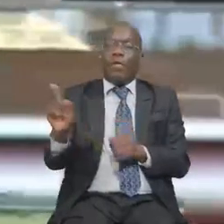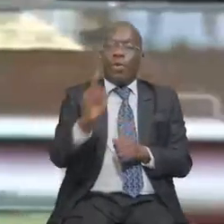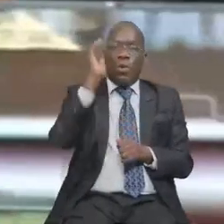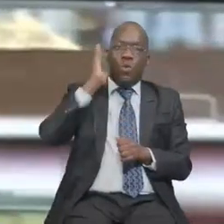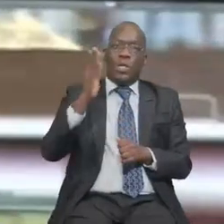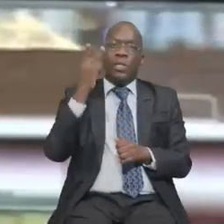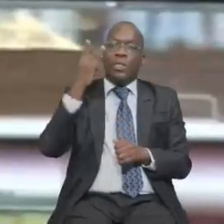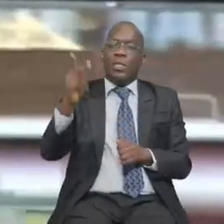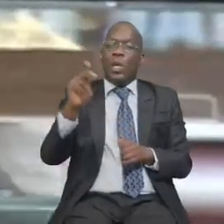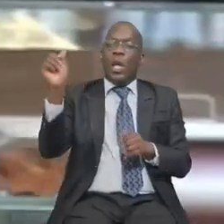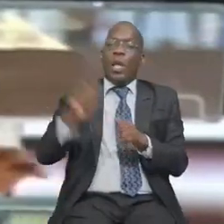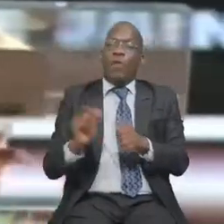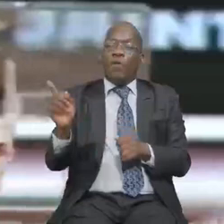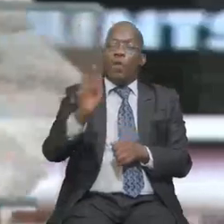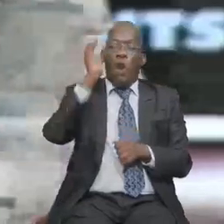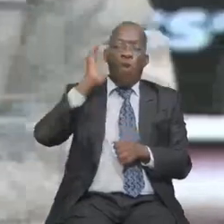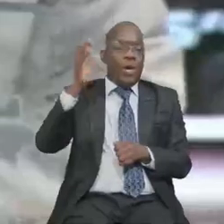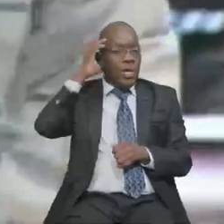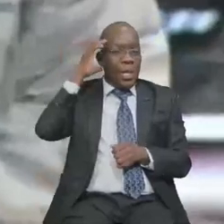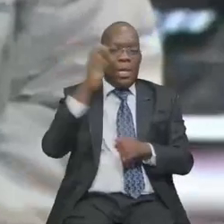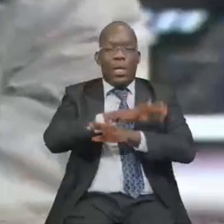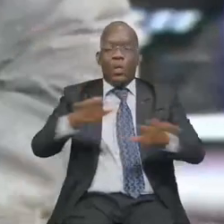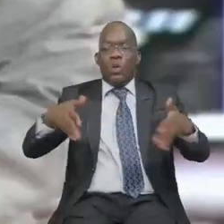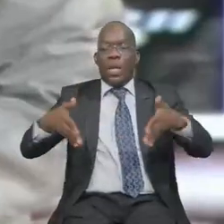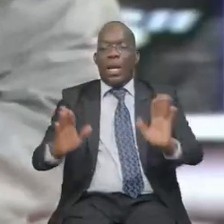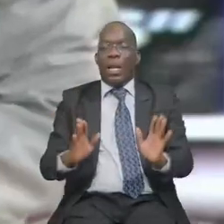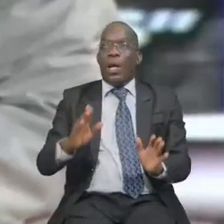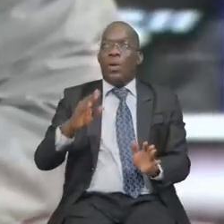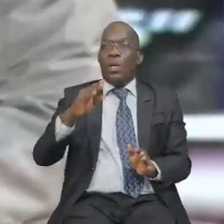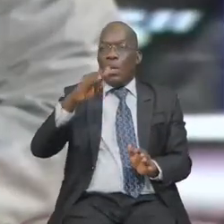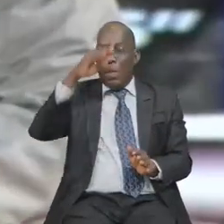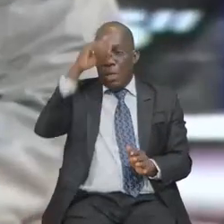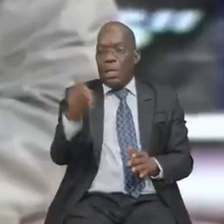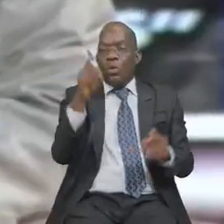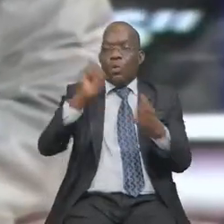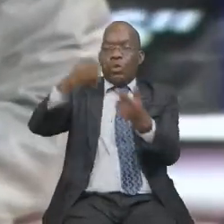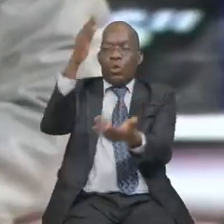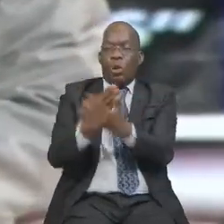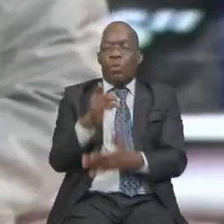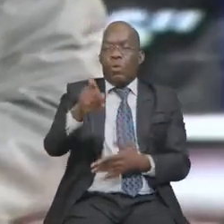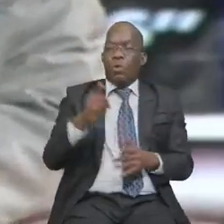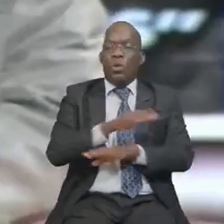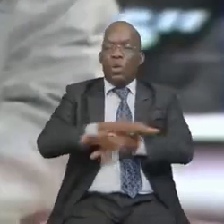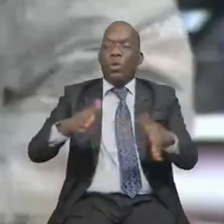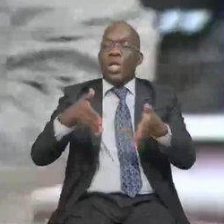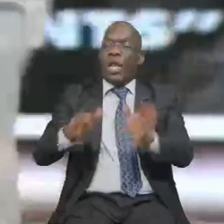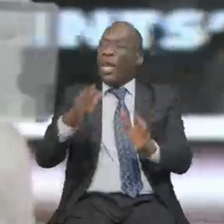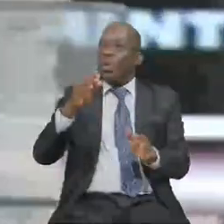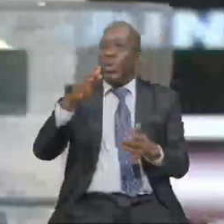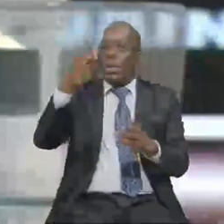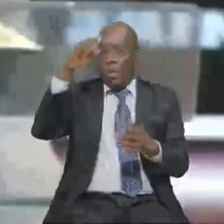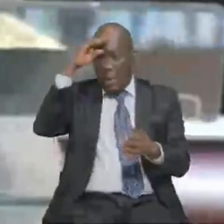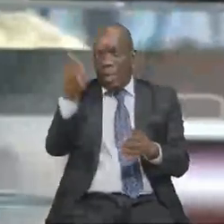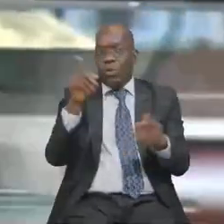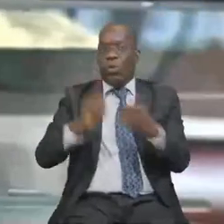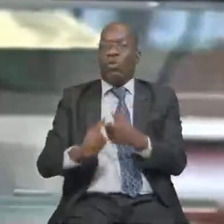doit entendre. Ne les permets pas de te faire taire. Ne les permets pas de te fermer la bouche. Tu